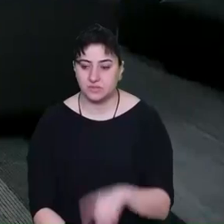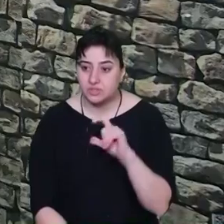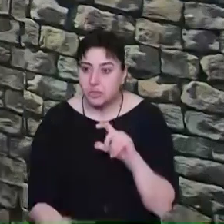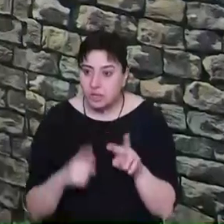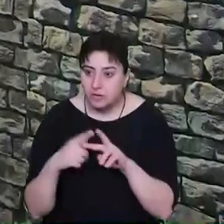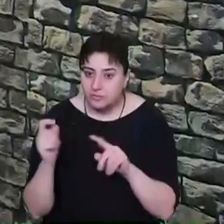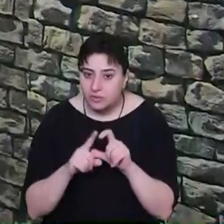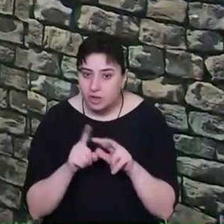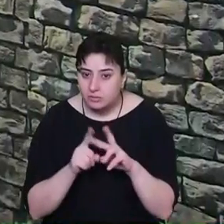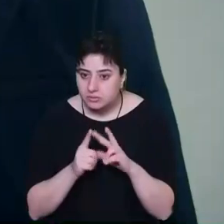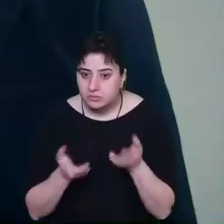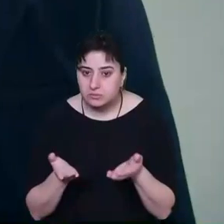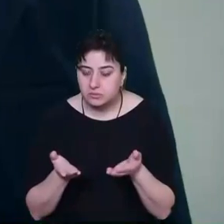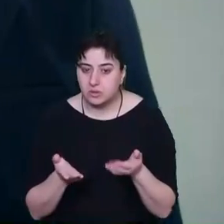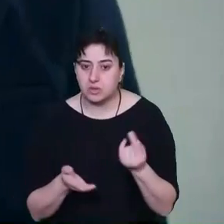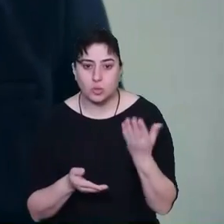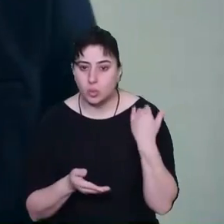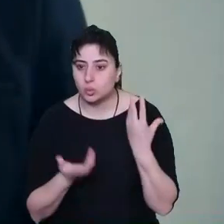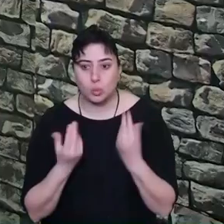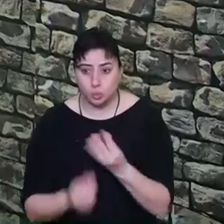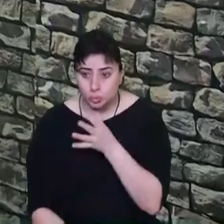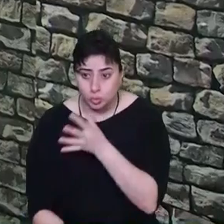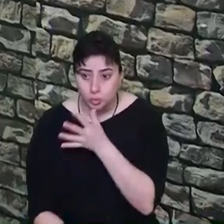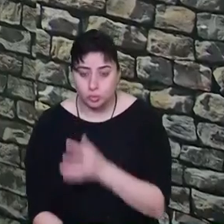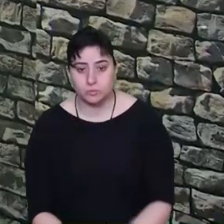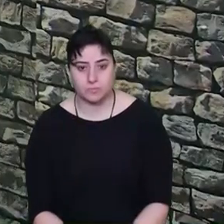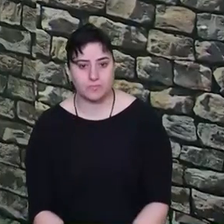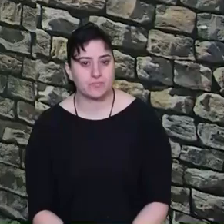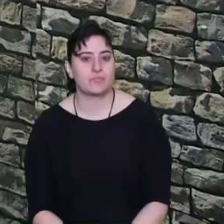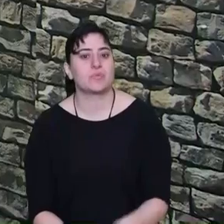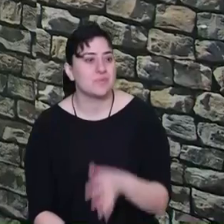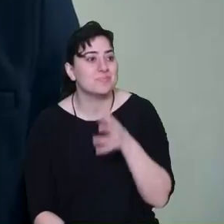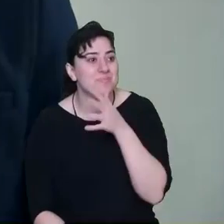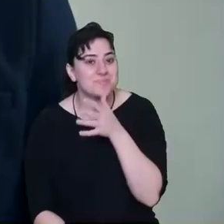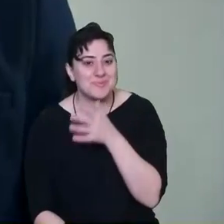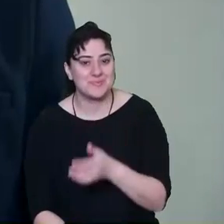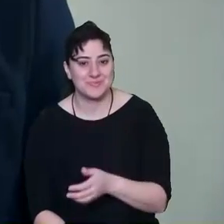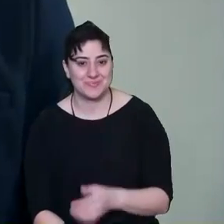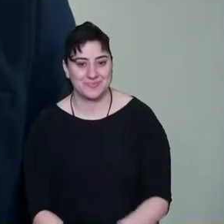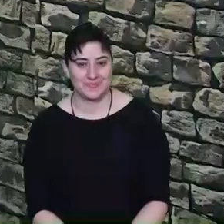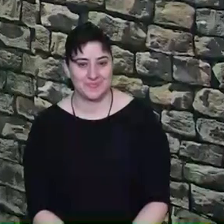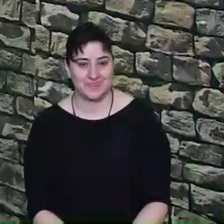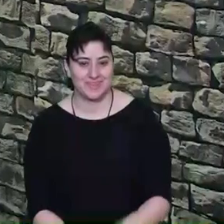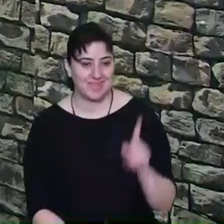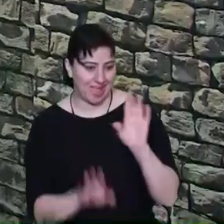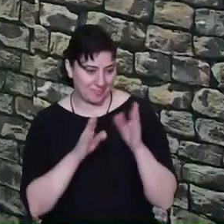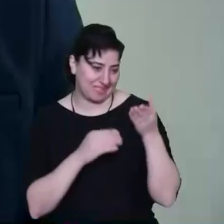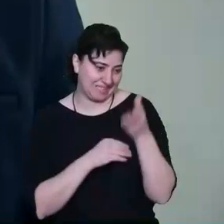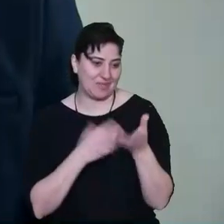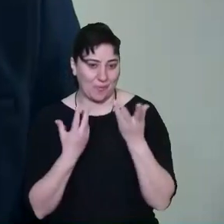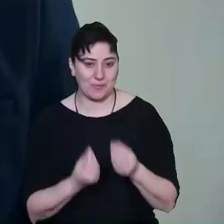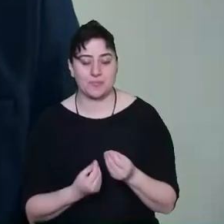Cavidan. Az önce ne oldu biliyor musun? Ay biliyorum tabii ki. Kapıdan içeri